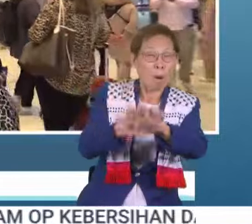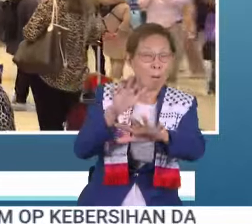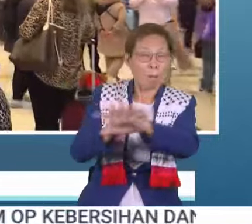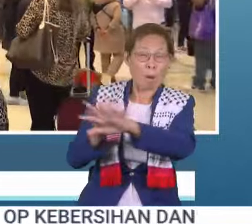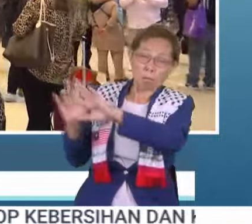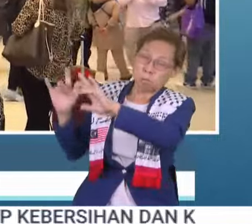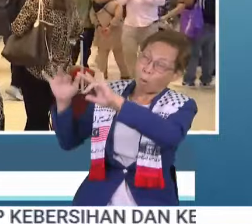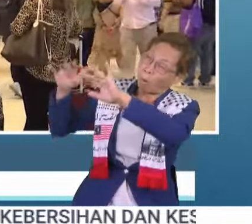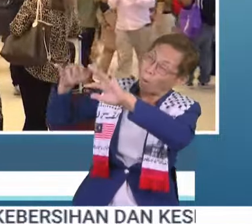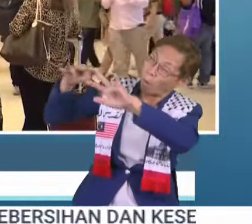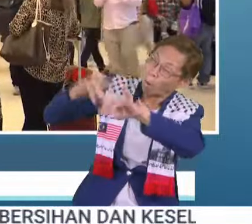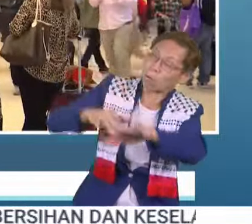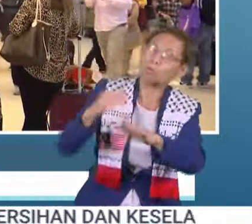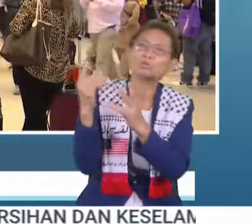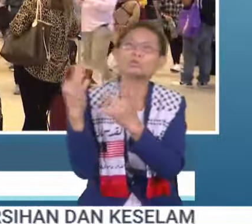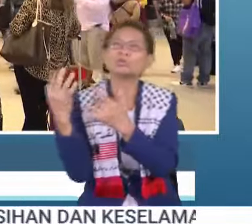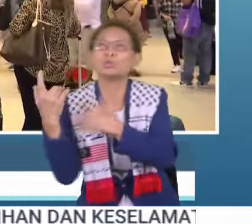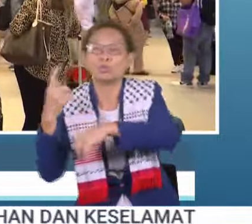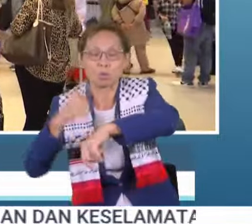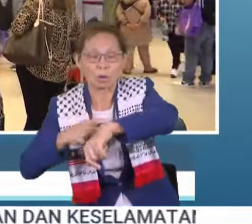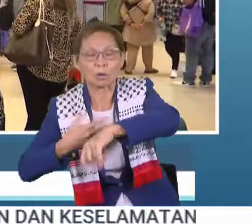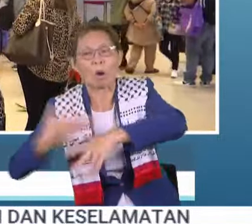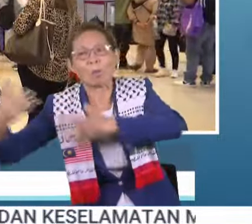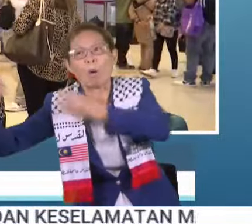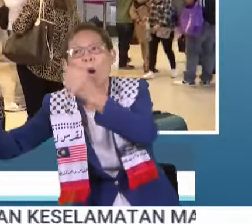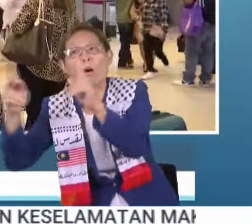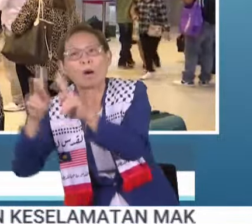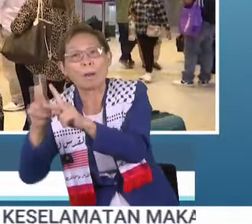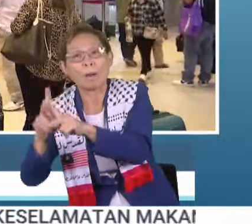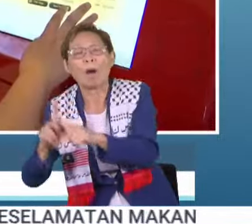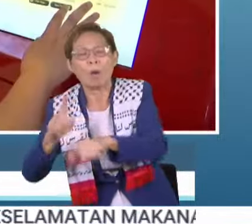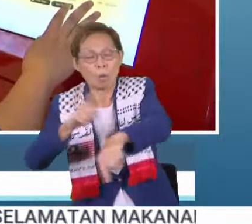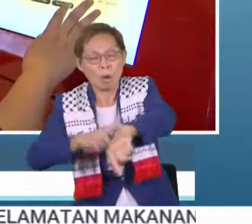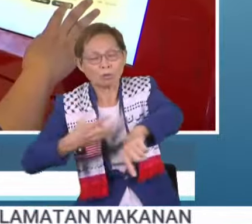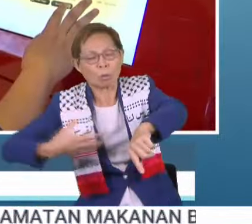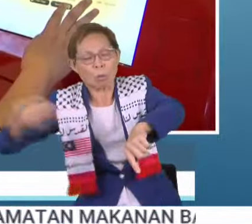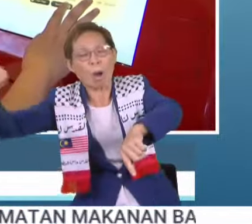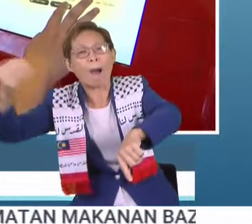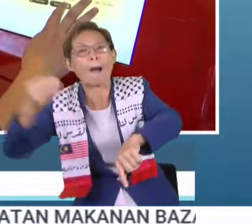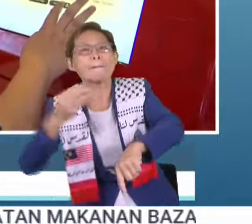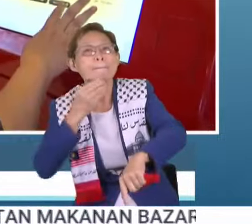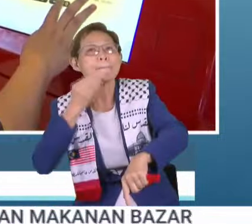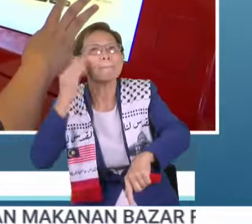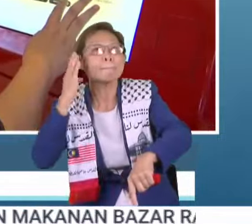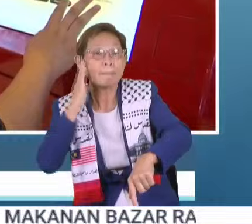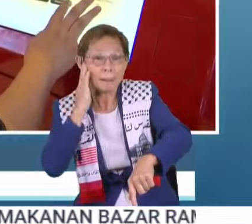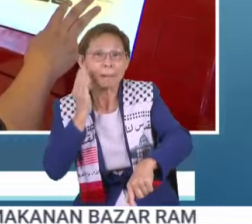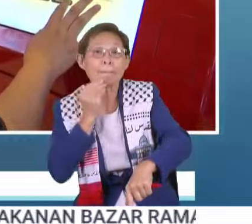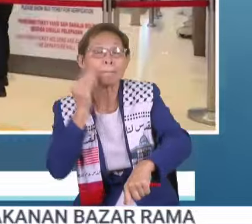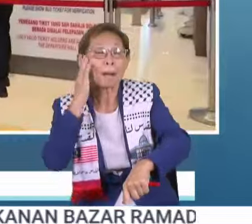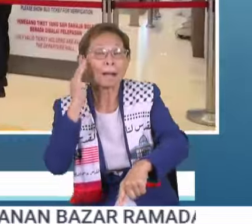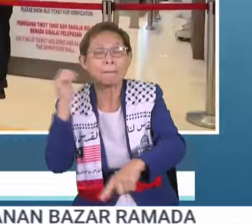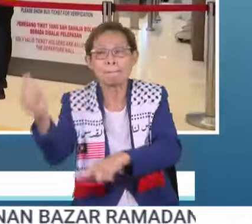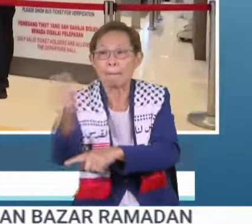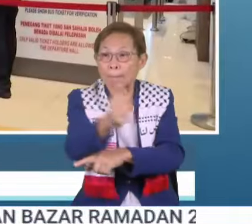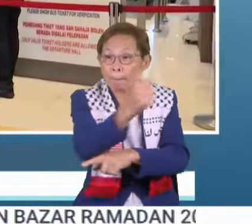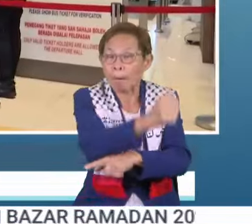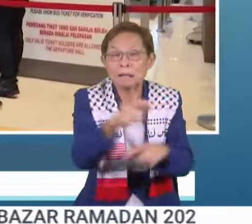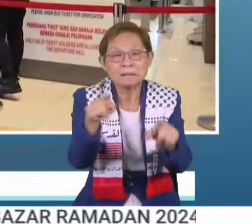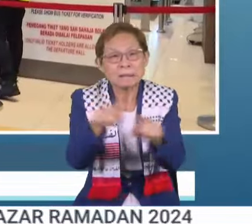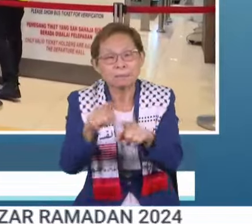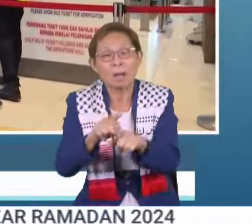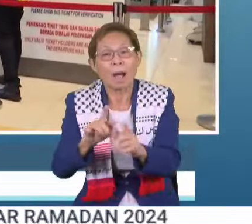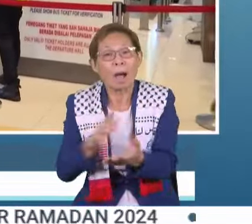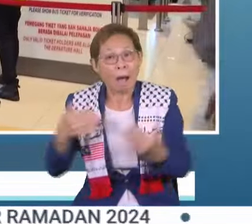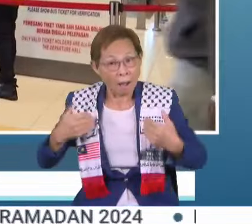ke sini untuk menunggu waktu pulang ke destinasi, waktu bertolak untuk pulang ke destinasi masing-masing. Begitu juga yang